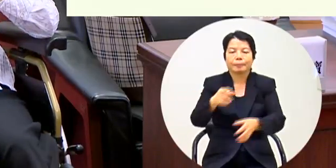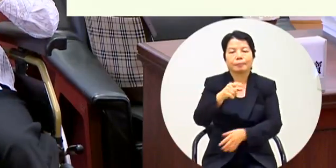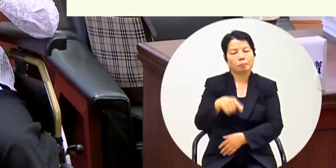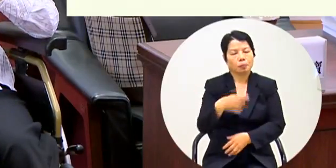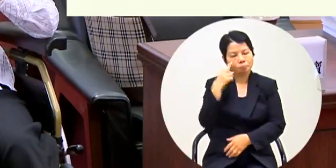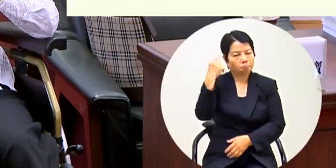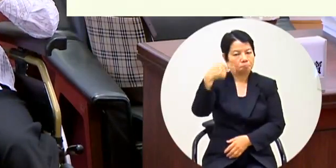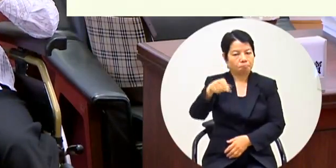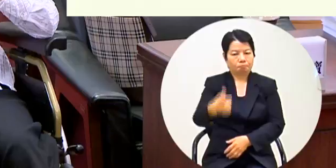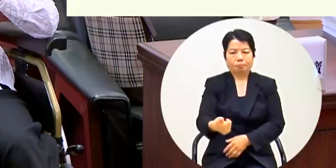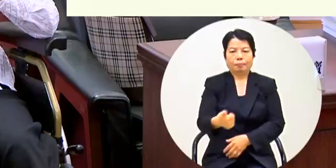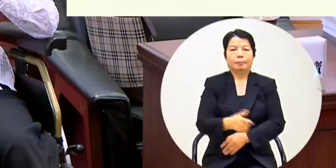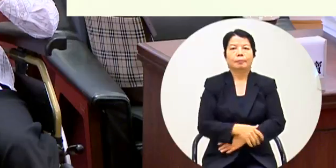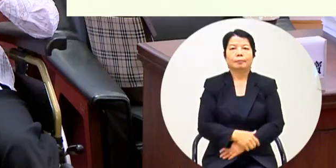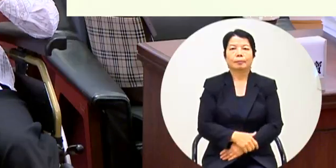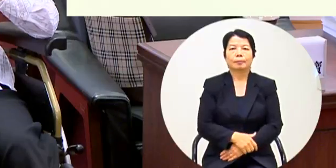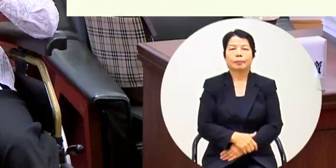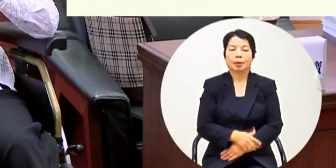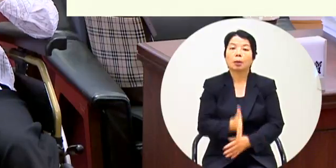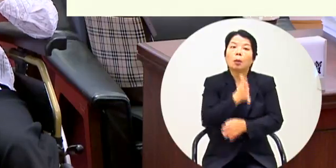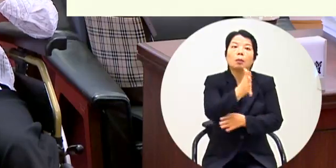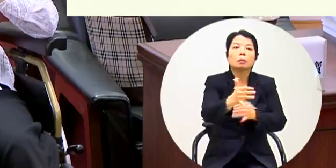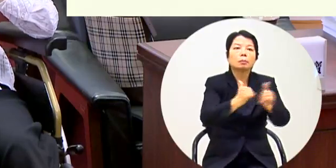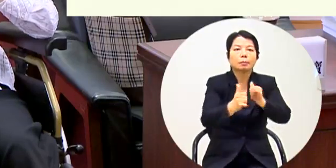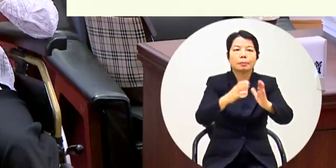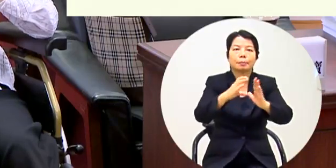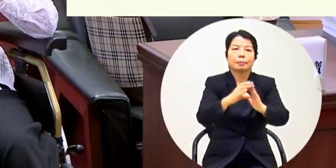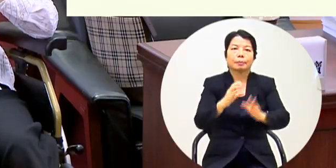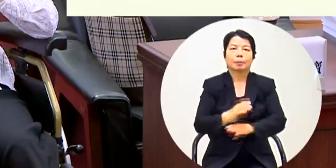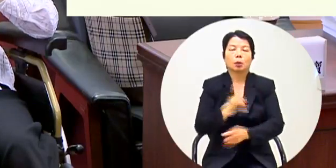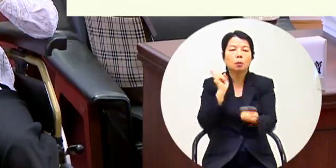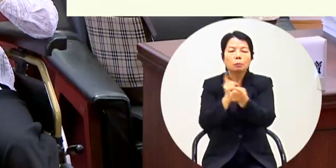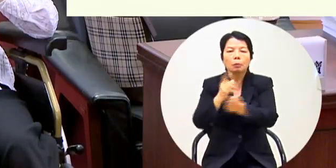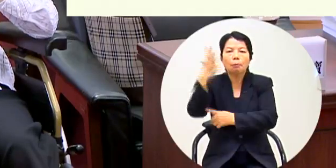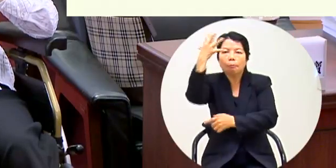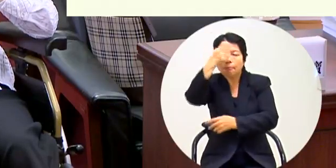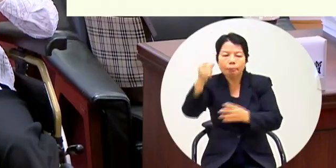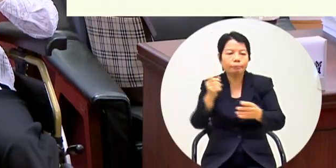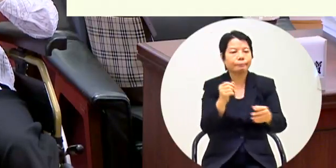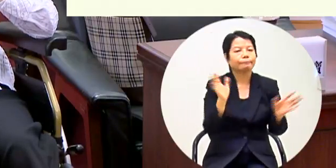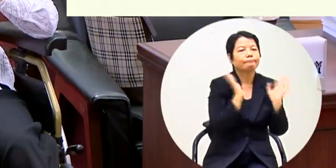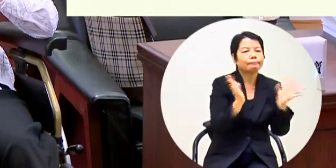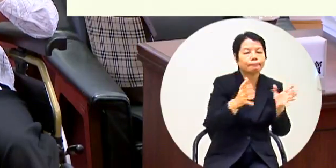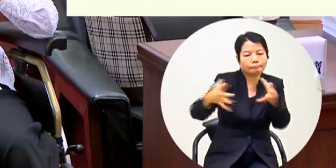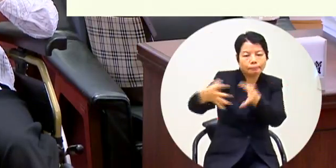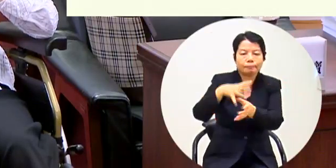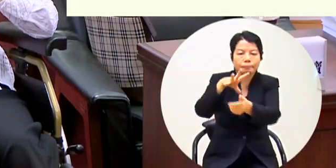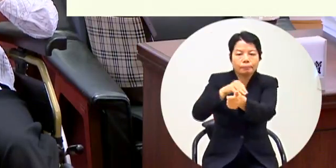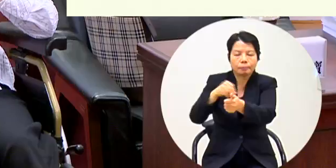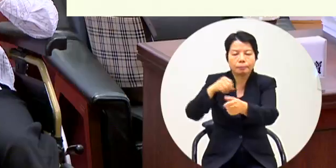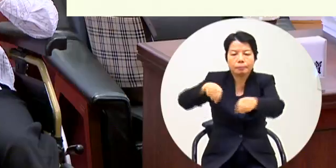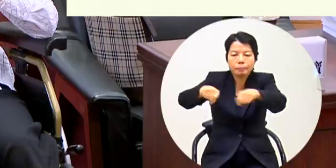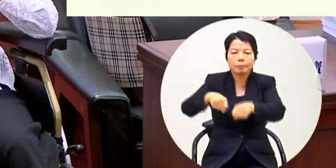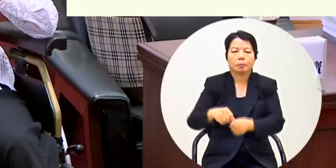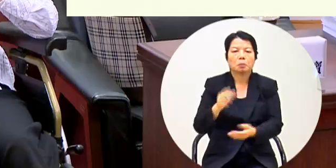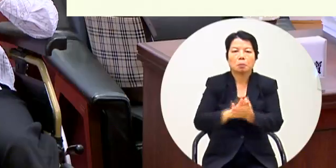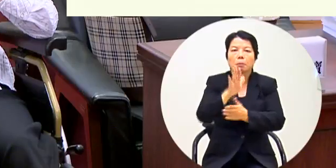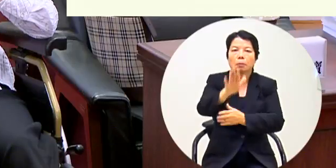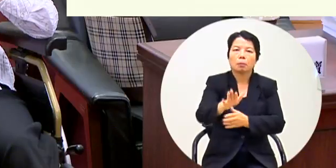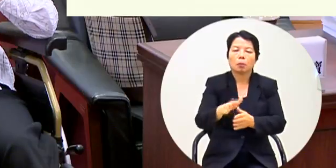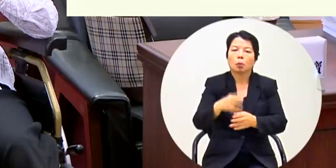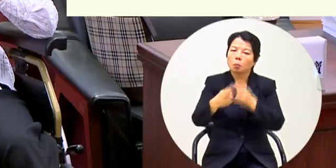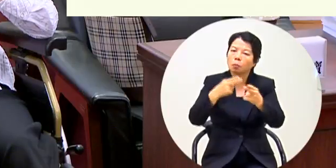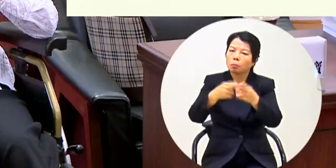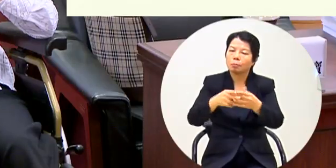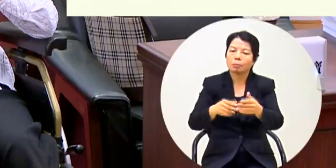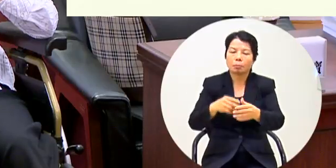问社会局的是说，对于老幼融合共学的计划，你们将来如何去做大力的推广？那这个部分你们现在